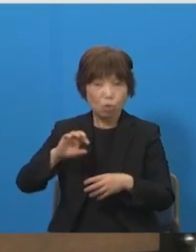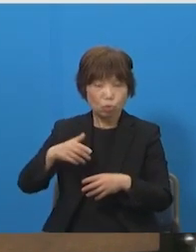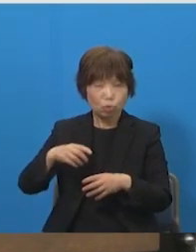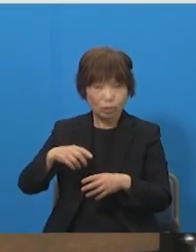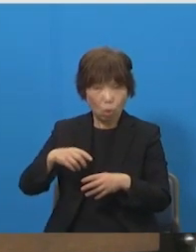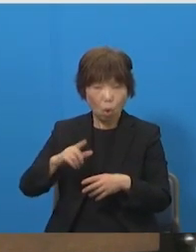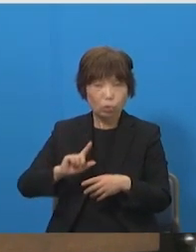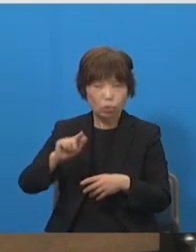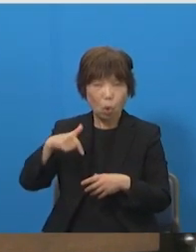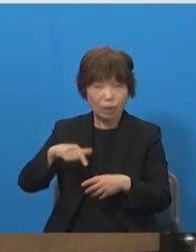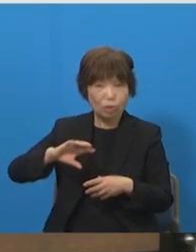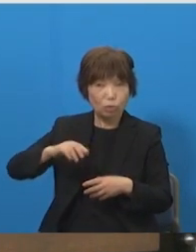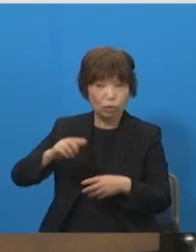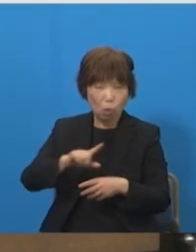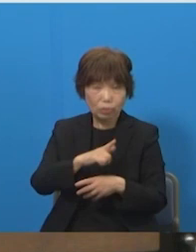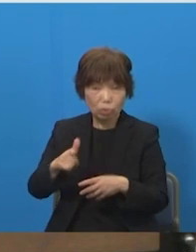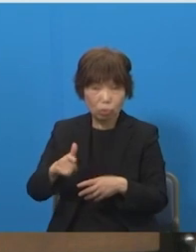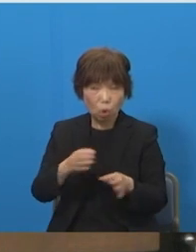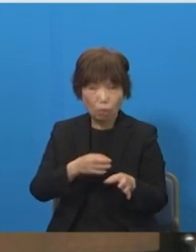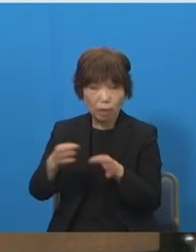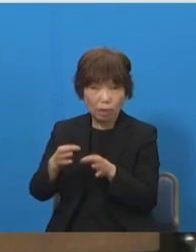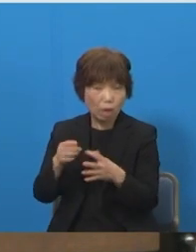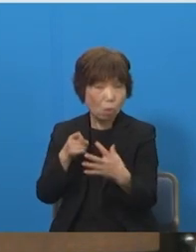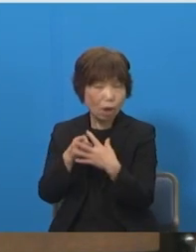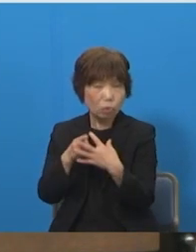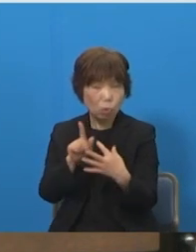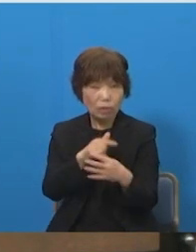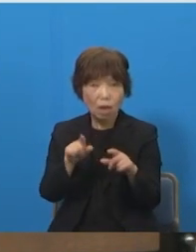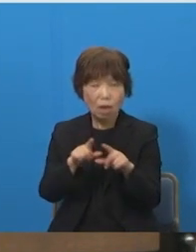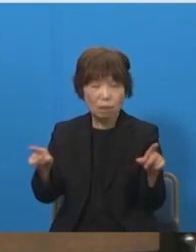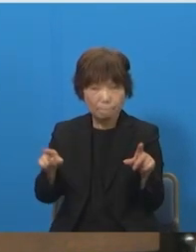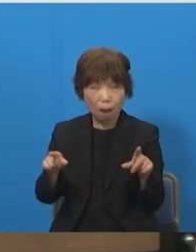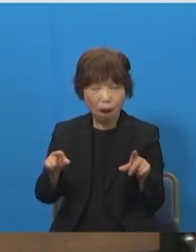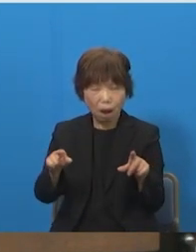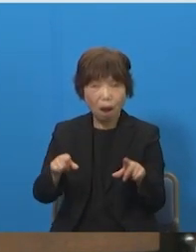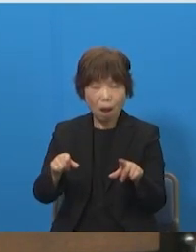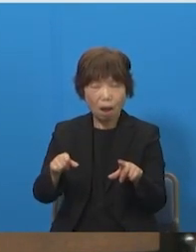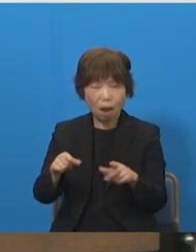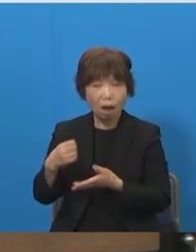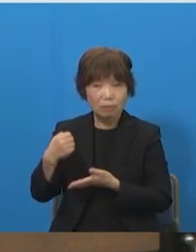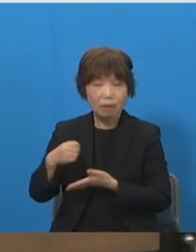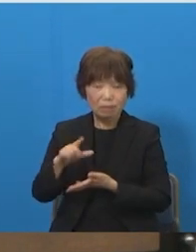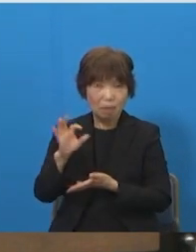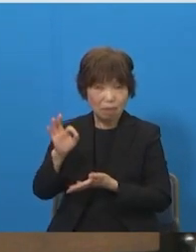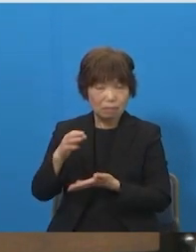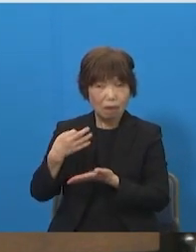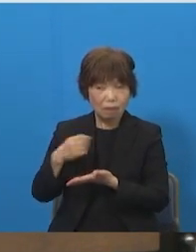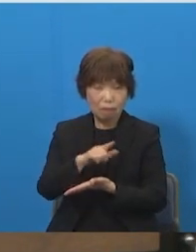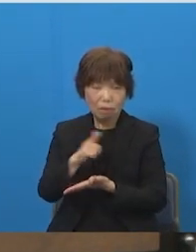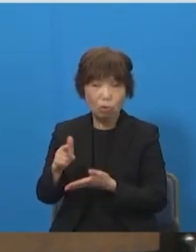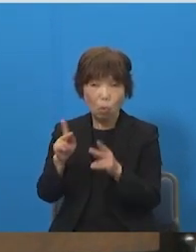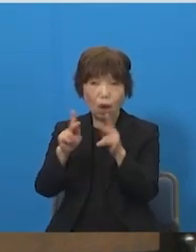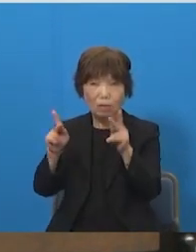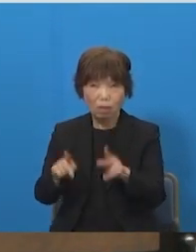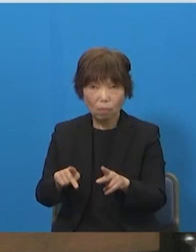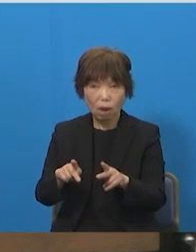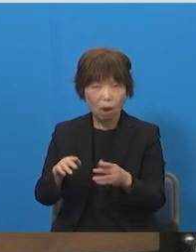の値上げの可能性や、一般財源投入との関係など、課題は山積みであります。